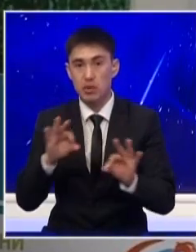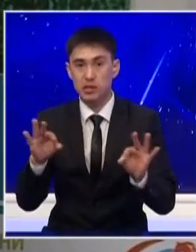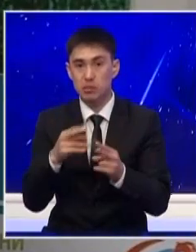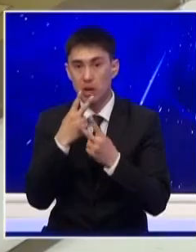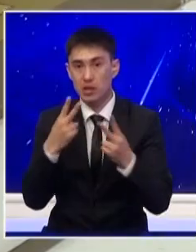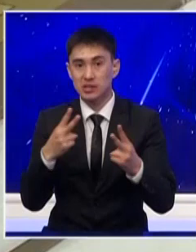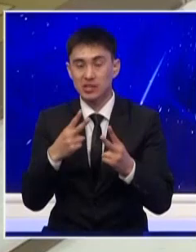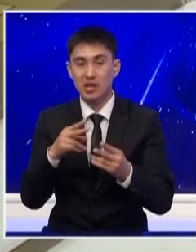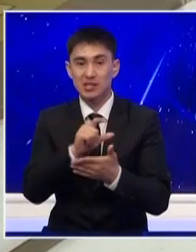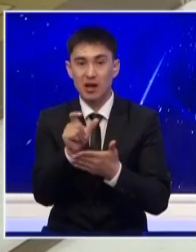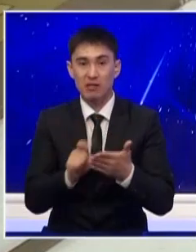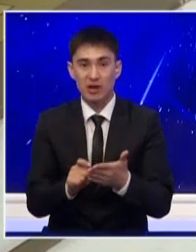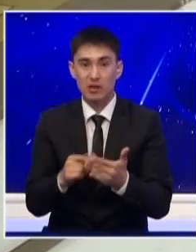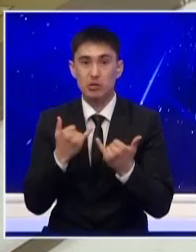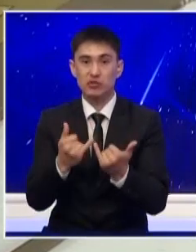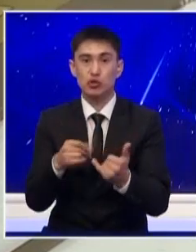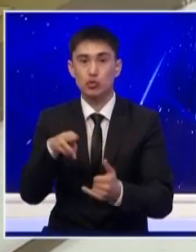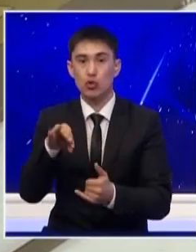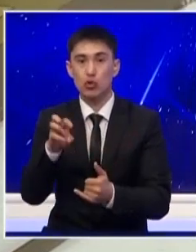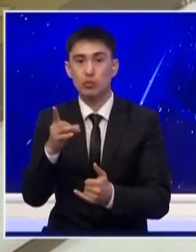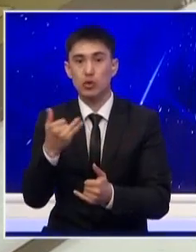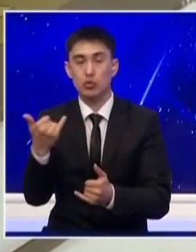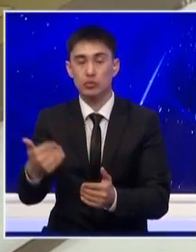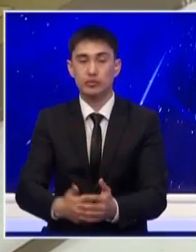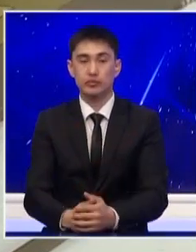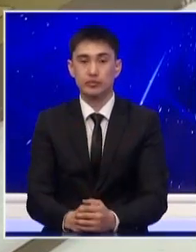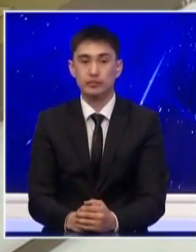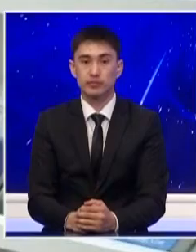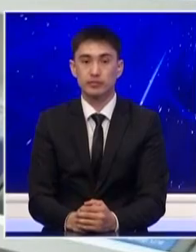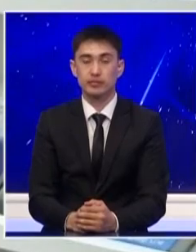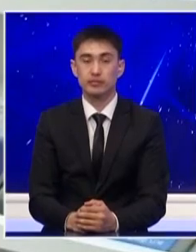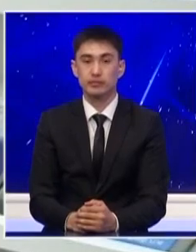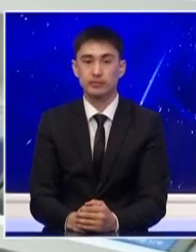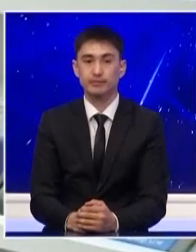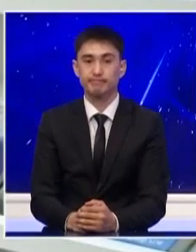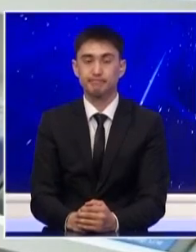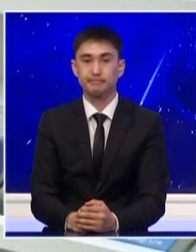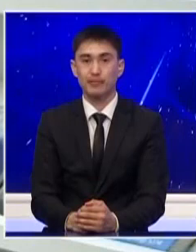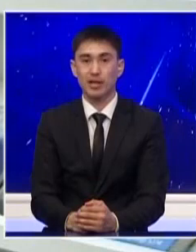продекламировали стихотворения, посвященные Тулену Абдыку.